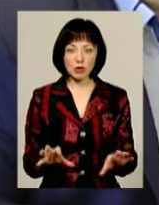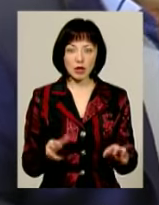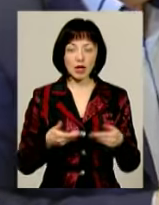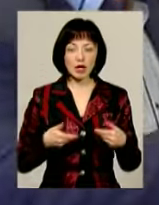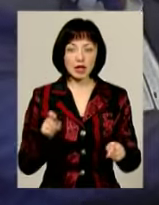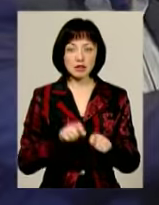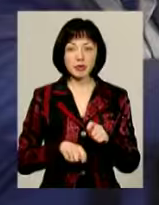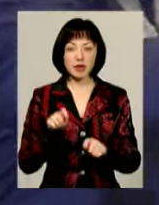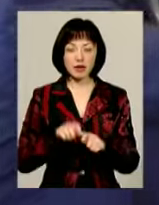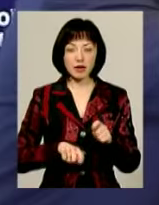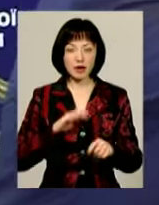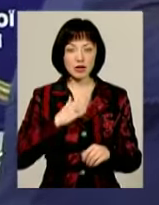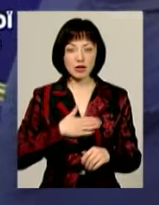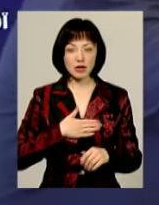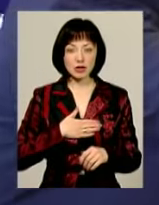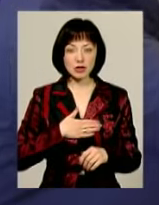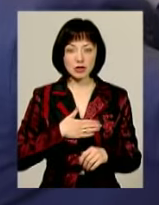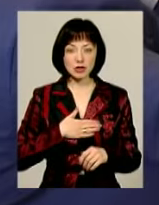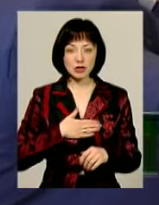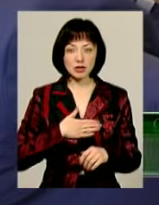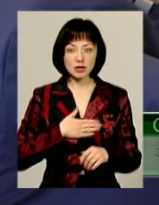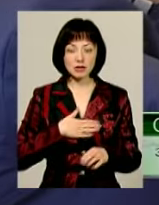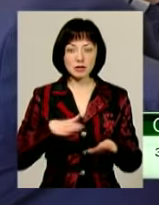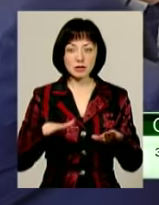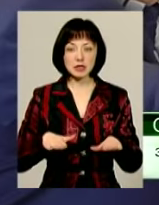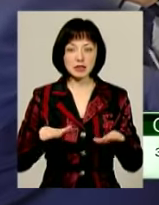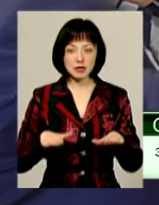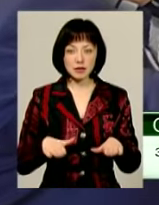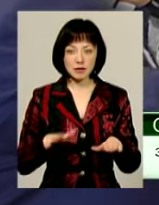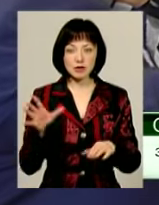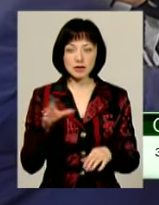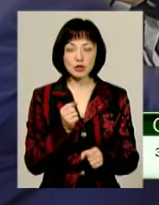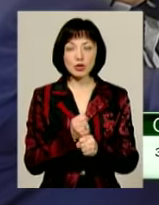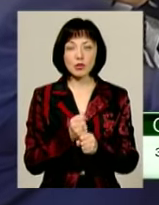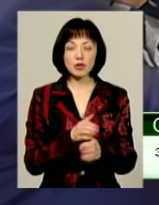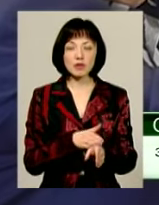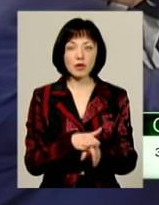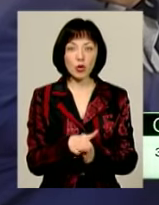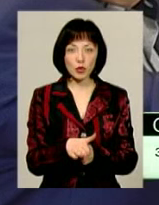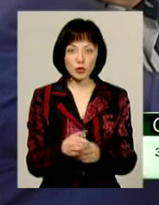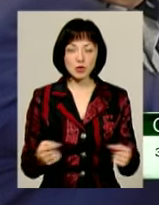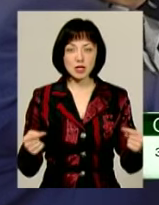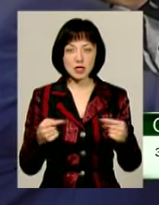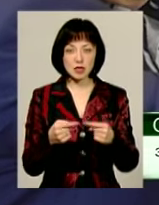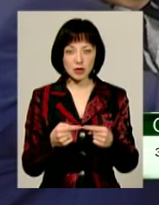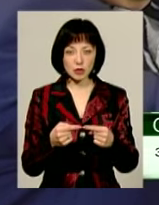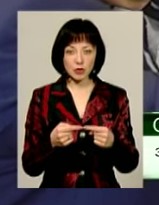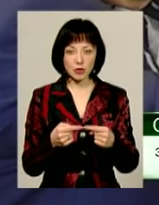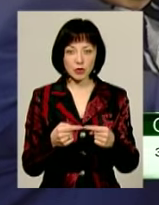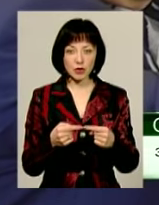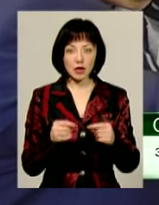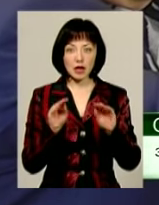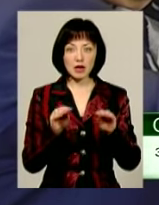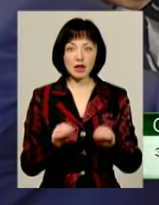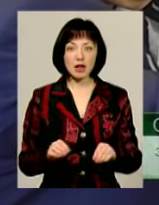перевіряло ДАБІ наше місцеве, про те, що всі роботи виконуються згідно